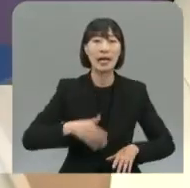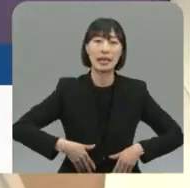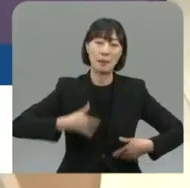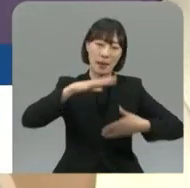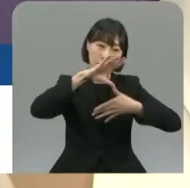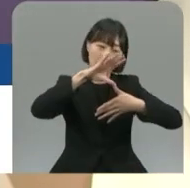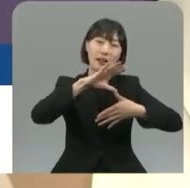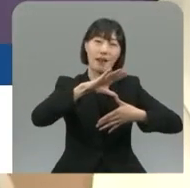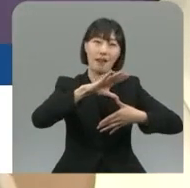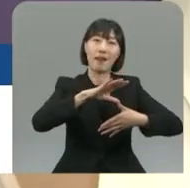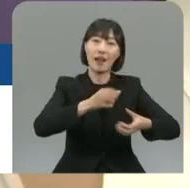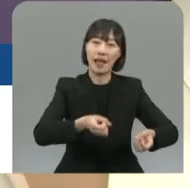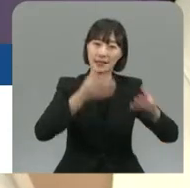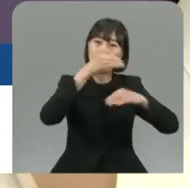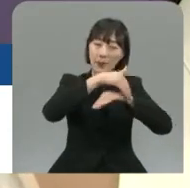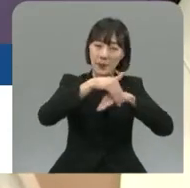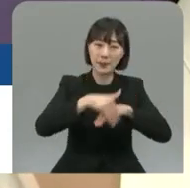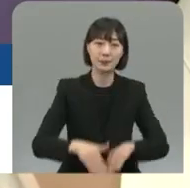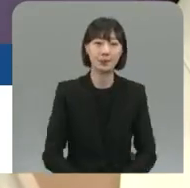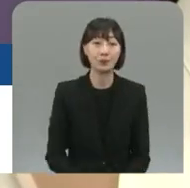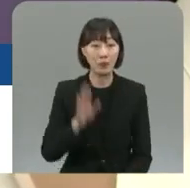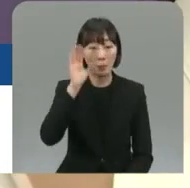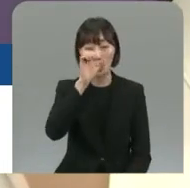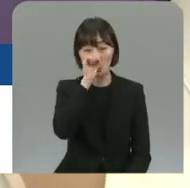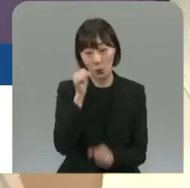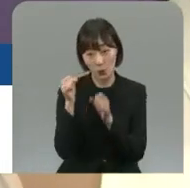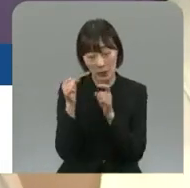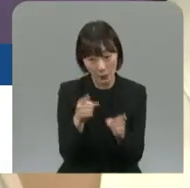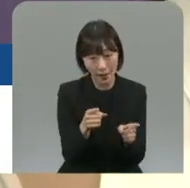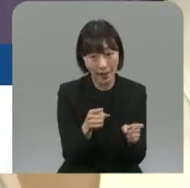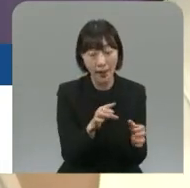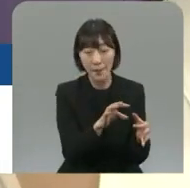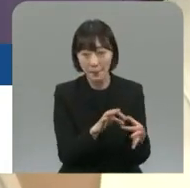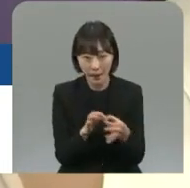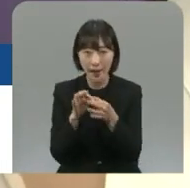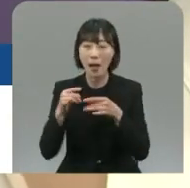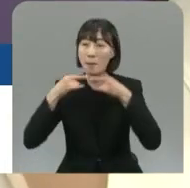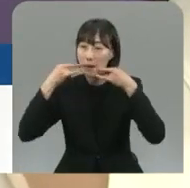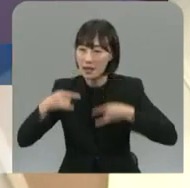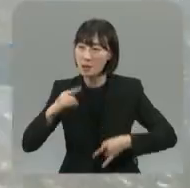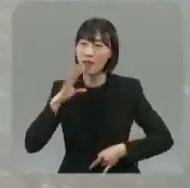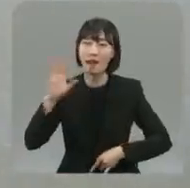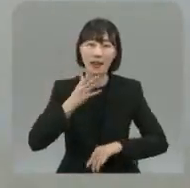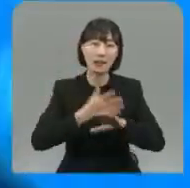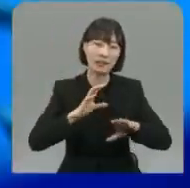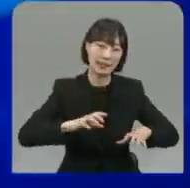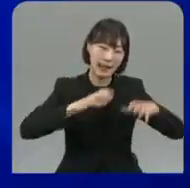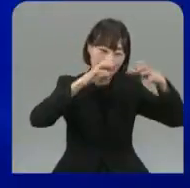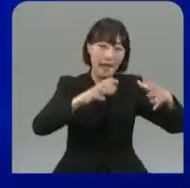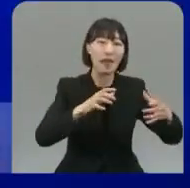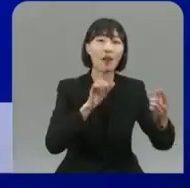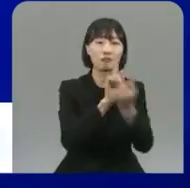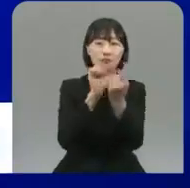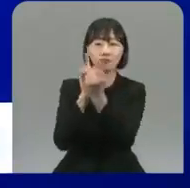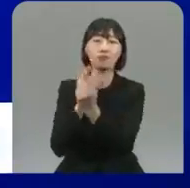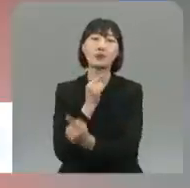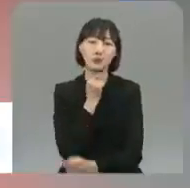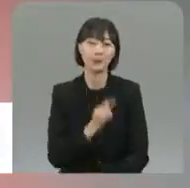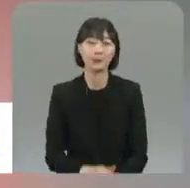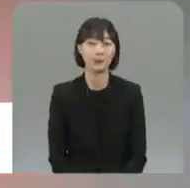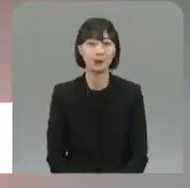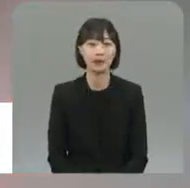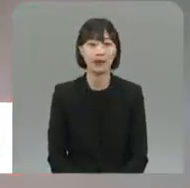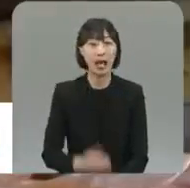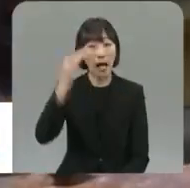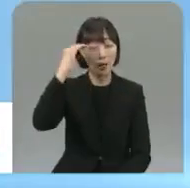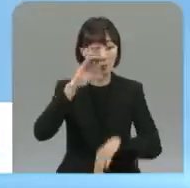置。中国台湾 GTV 负责人表示， KBS 电视剧以家庭和温馨的故事为主，很适合我